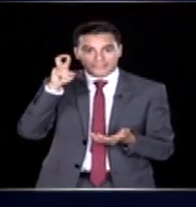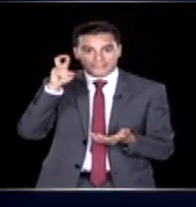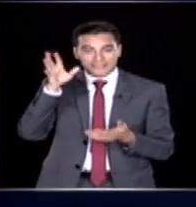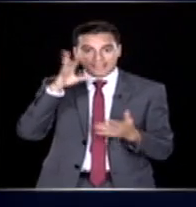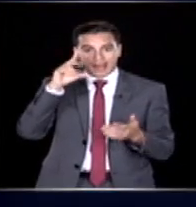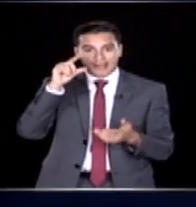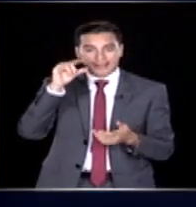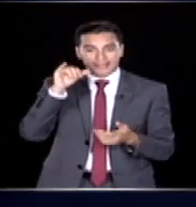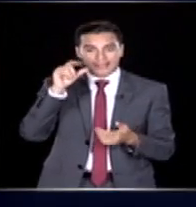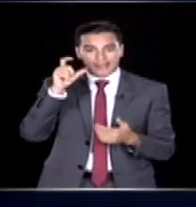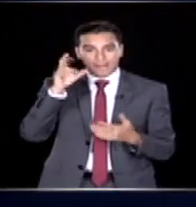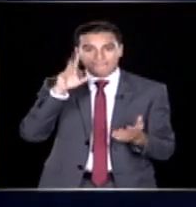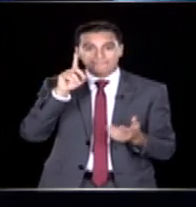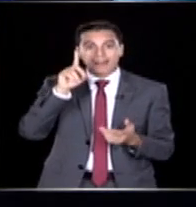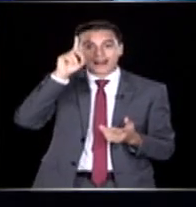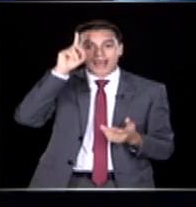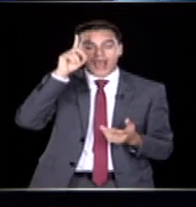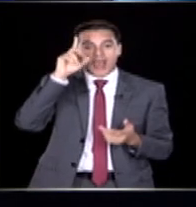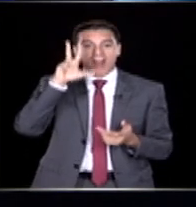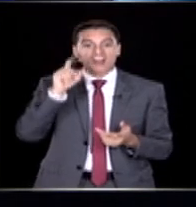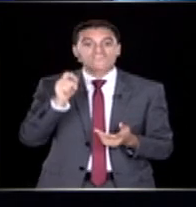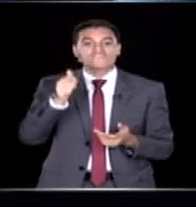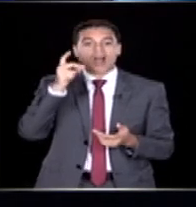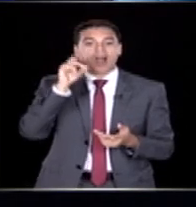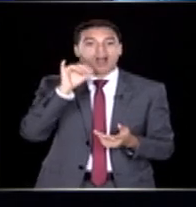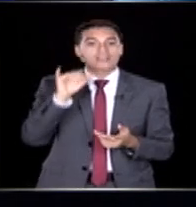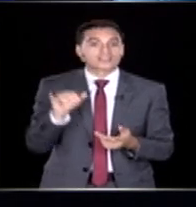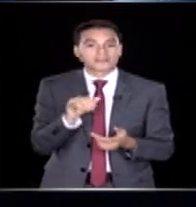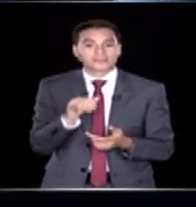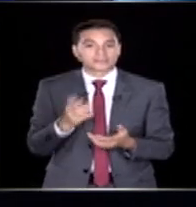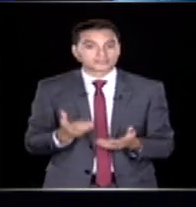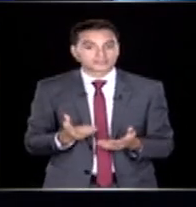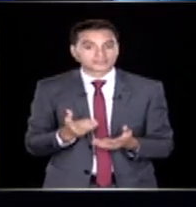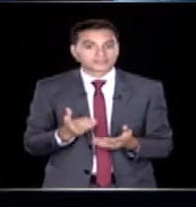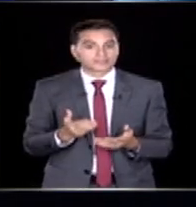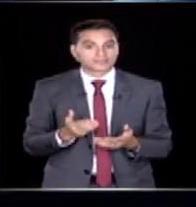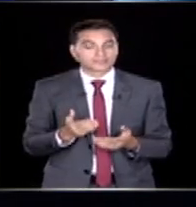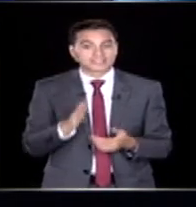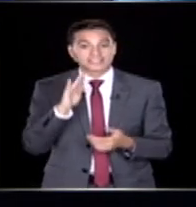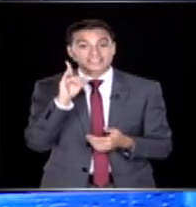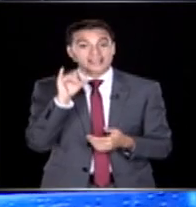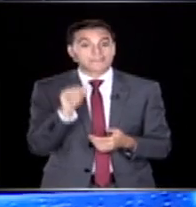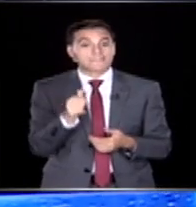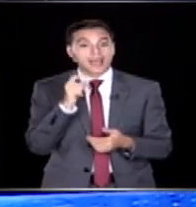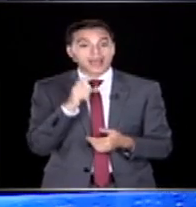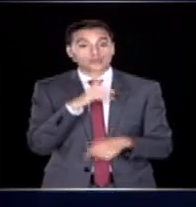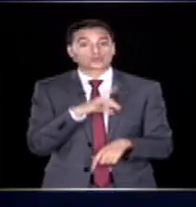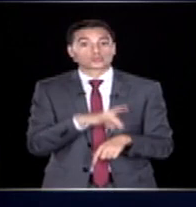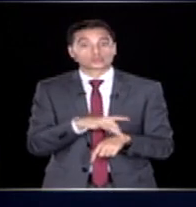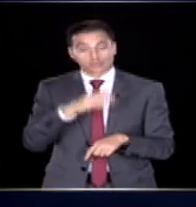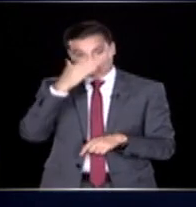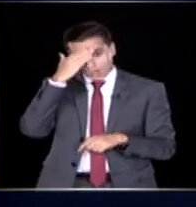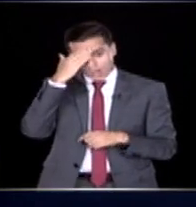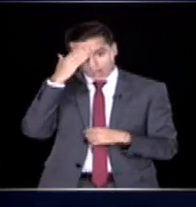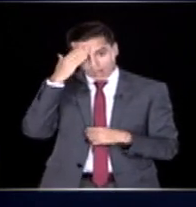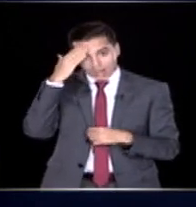معك سليمان، أداب أداب تاريخ الزقازيق، ومعاه ماجستير ودكتوراه،